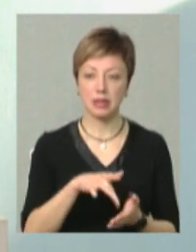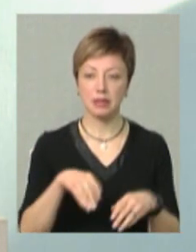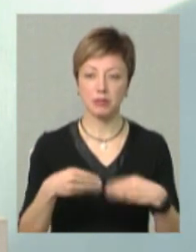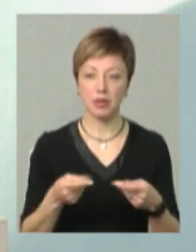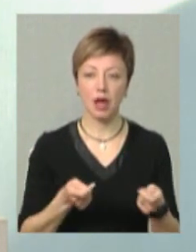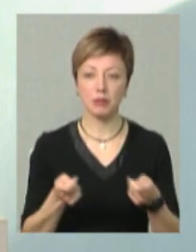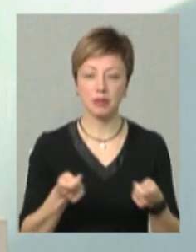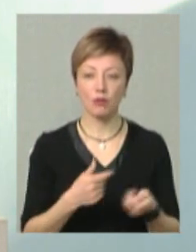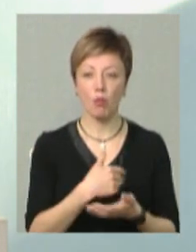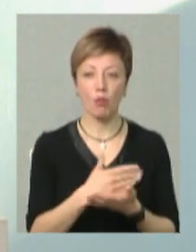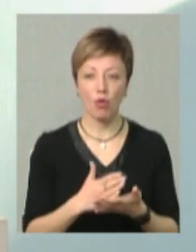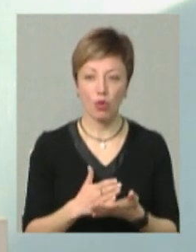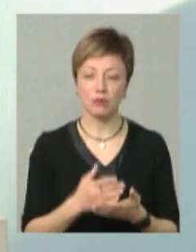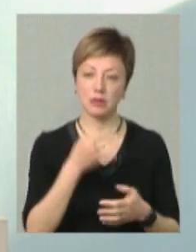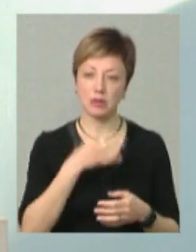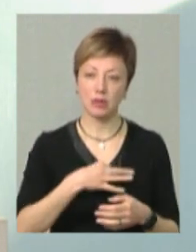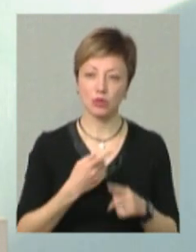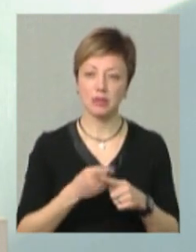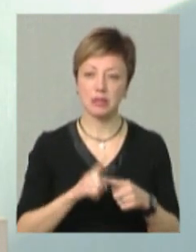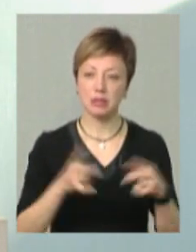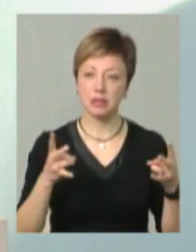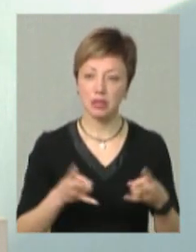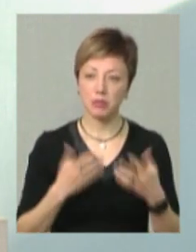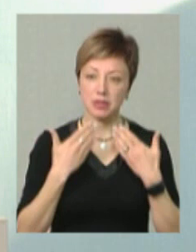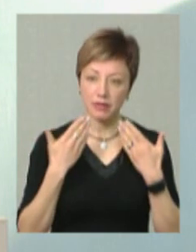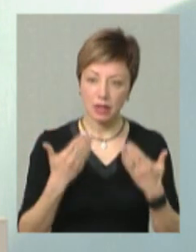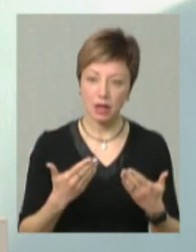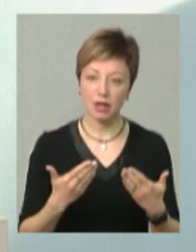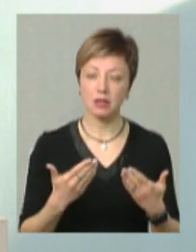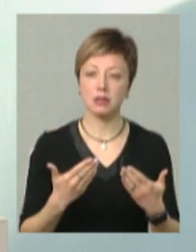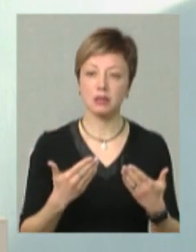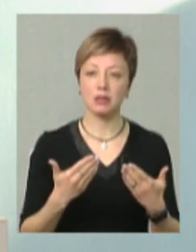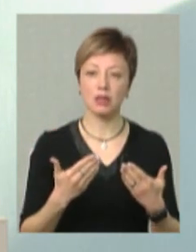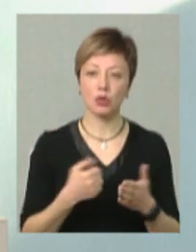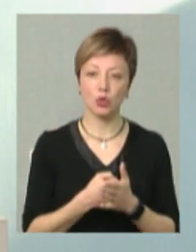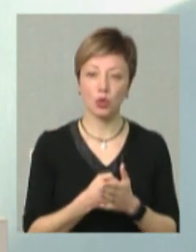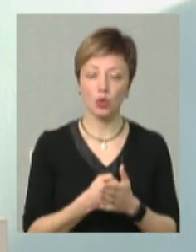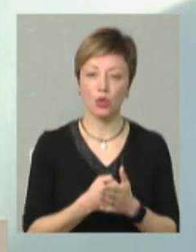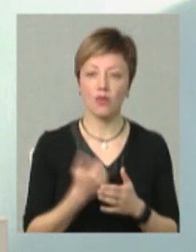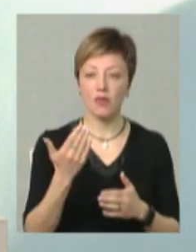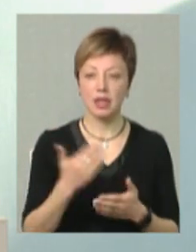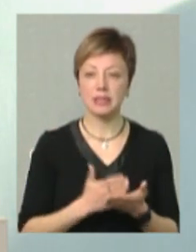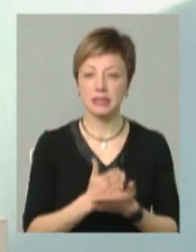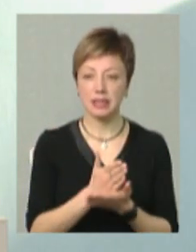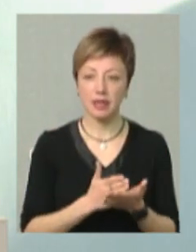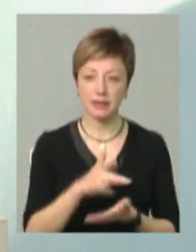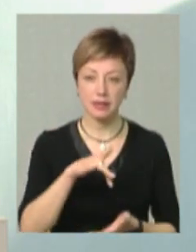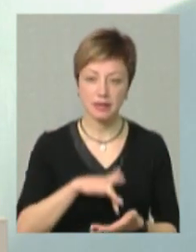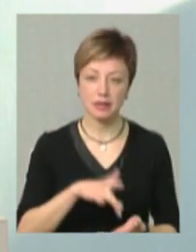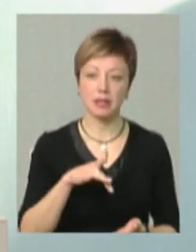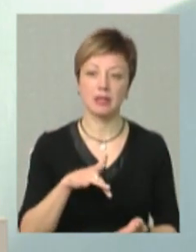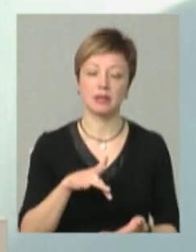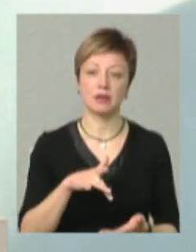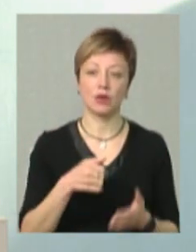надання адміністративних послуг. Вони говорили, що це, звісно, треба звертатися до ваших сервісних